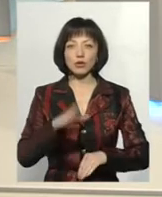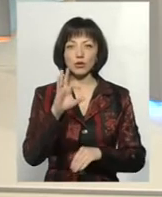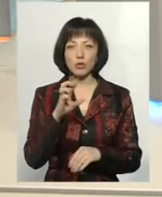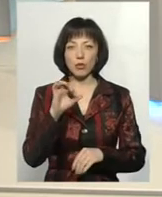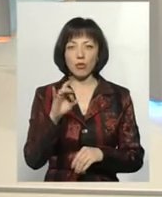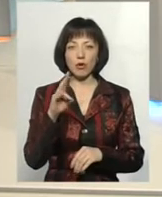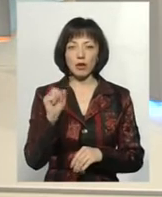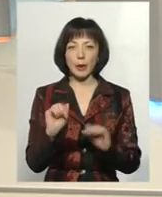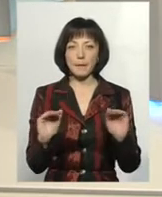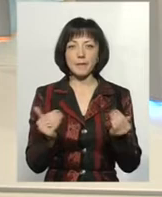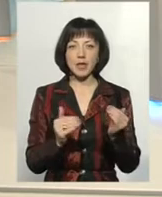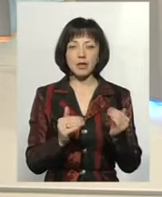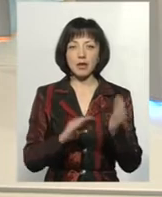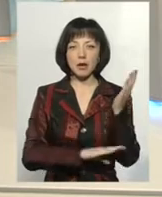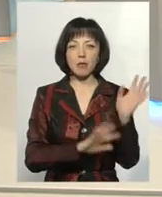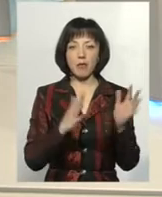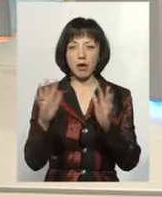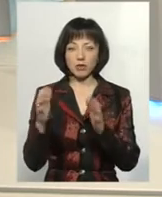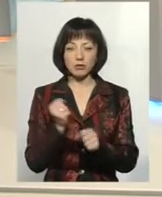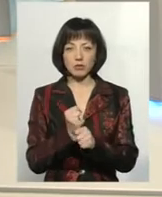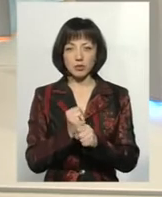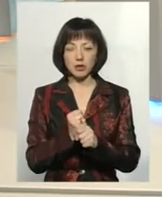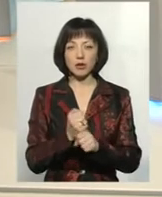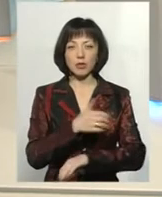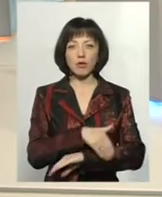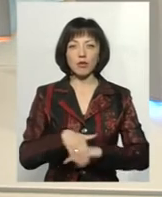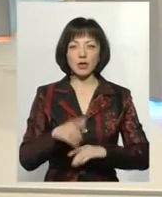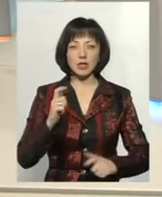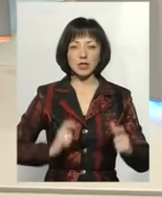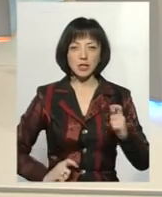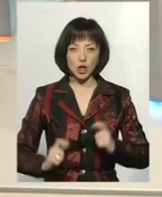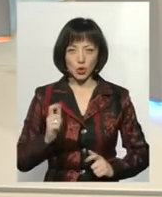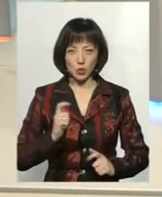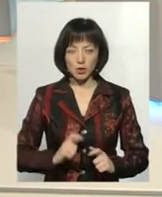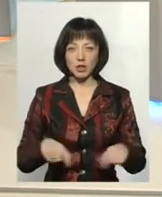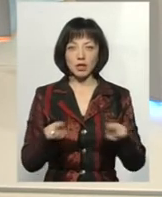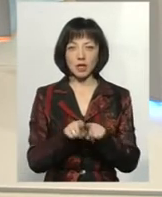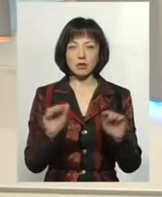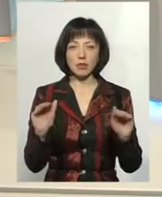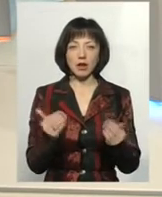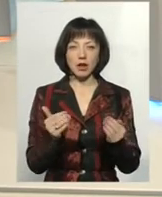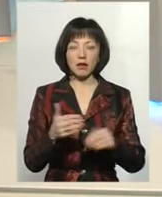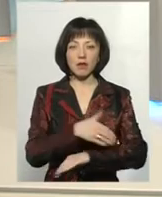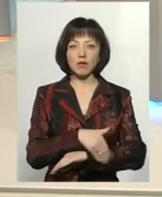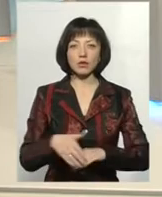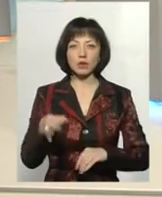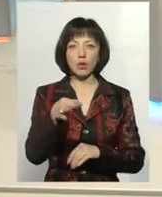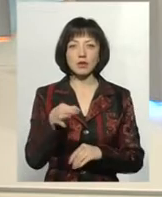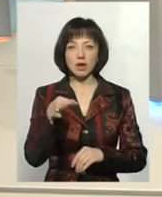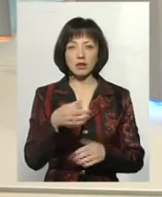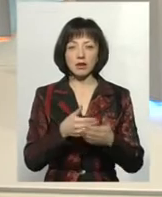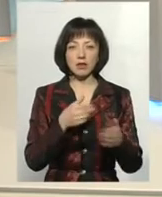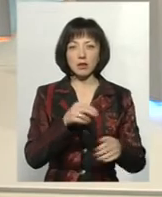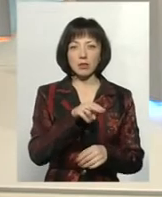міні-парк плануємо відвести земельну ділянку, по вулиці Інститутській теж невелика вулиця Озерна, це від